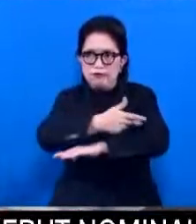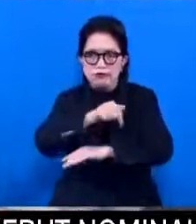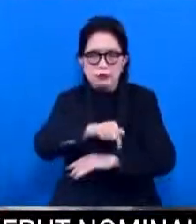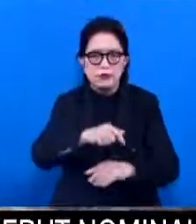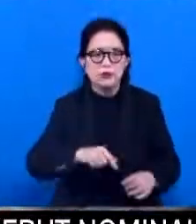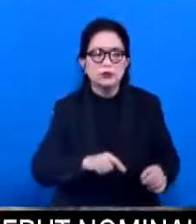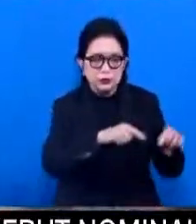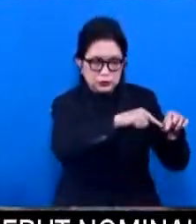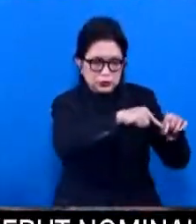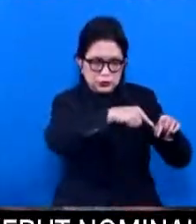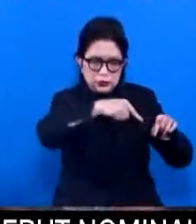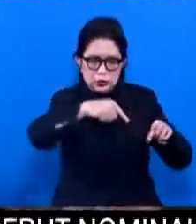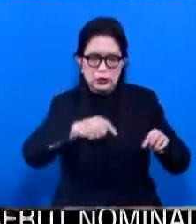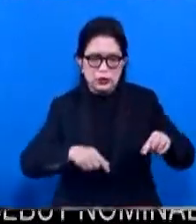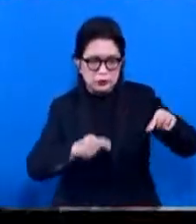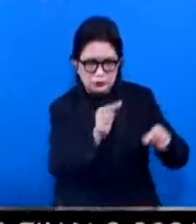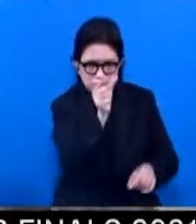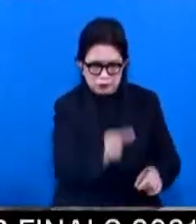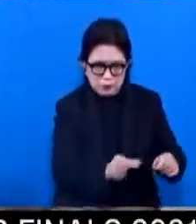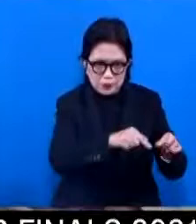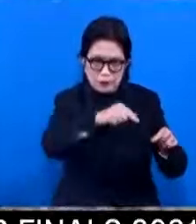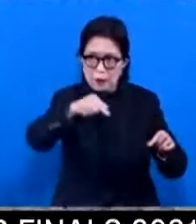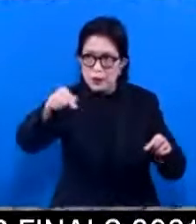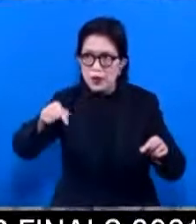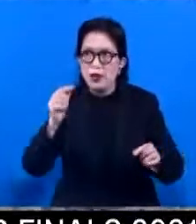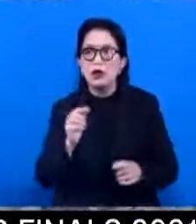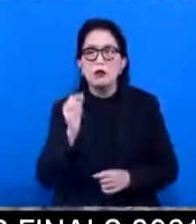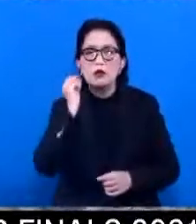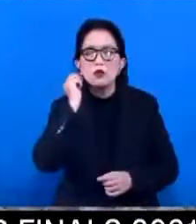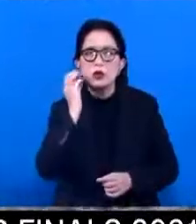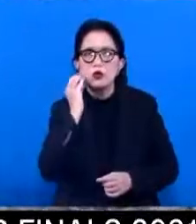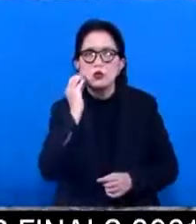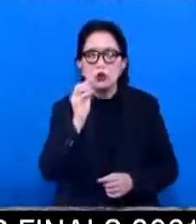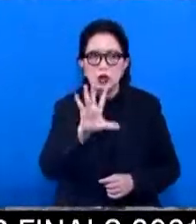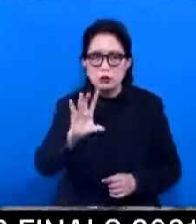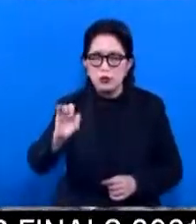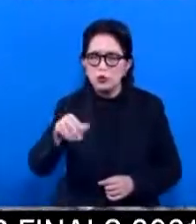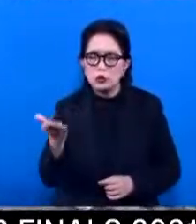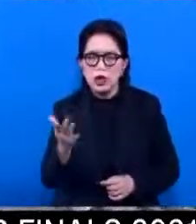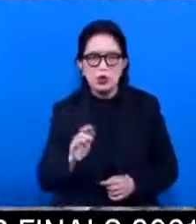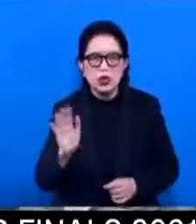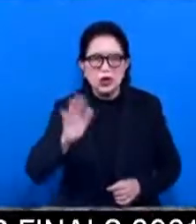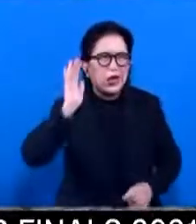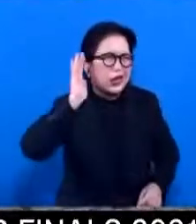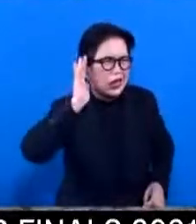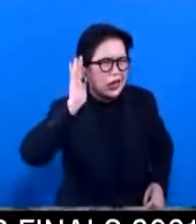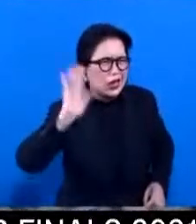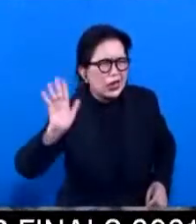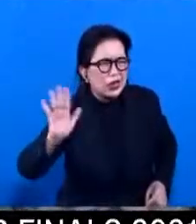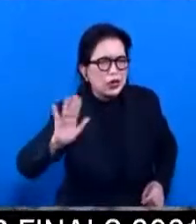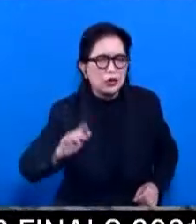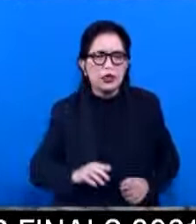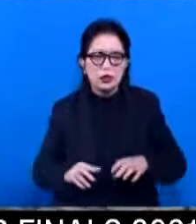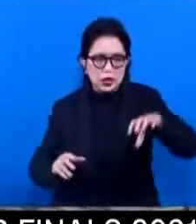rel menuju pasar untuk berbelanja. Saat kejadian, perempuan 50 tahun ini diduga tidak mendengar datangnya kereta komuter lain dari arah stasiun Duri